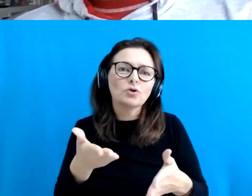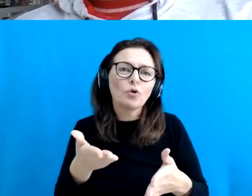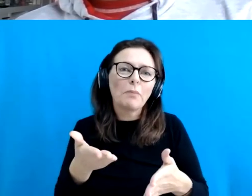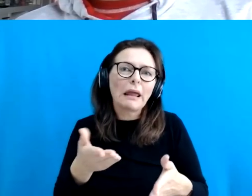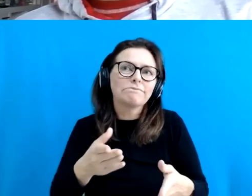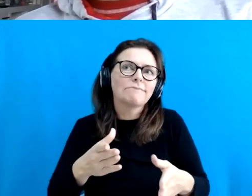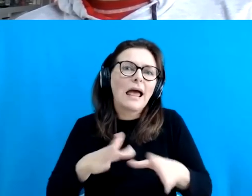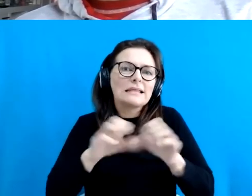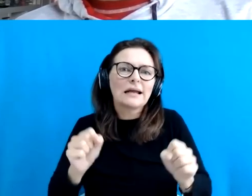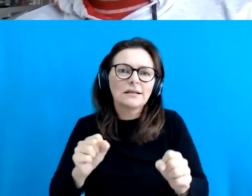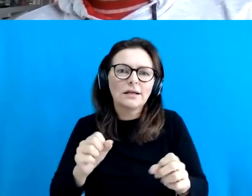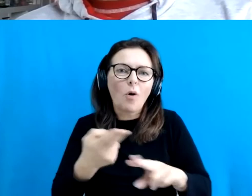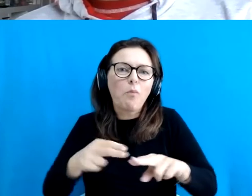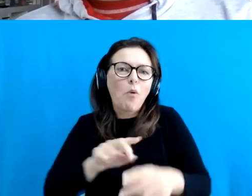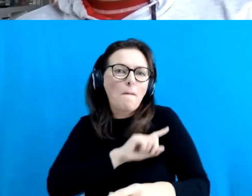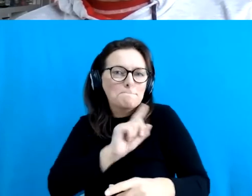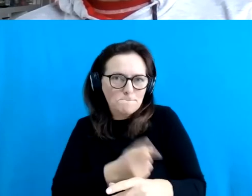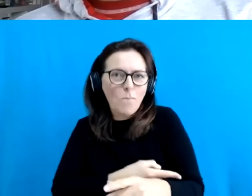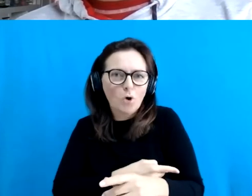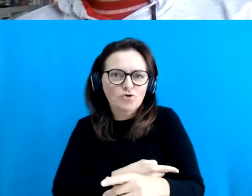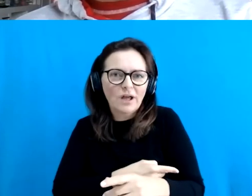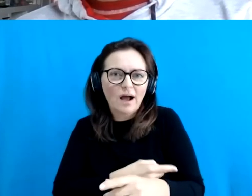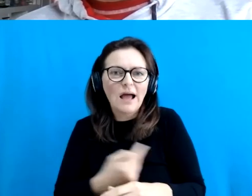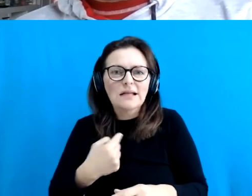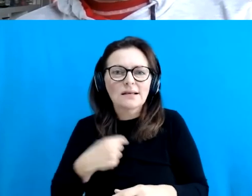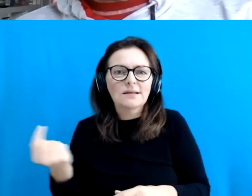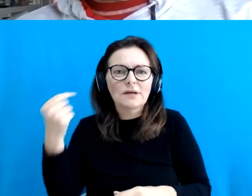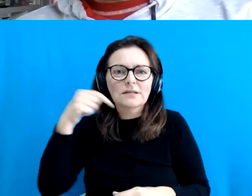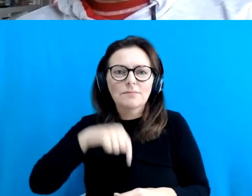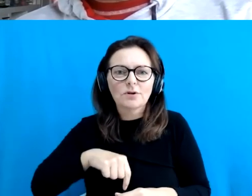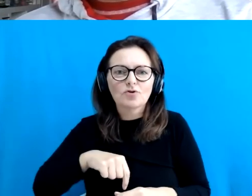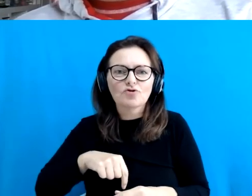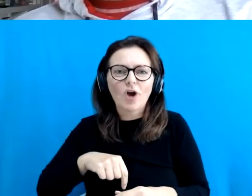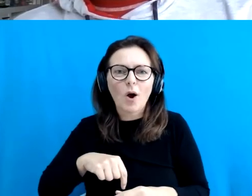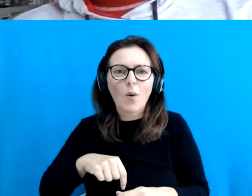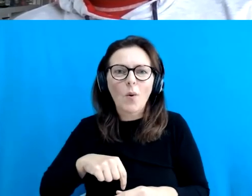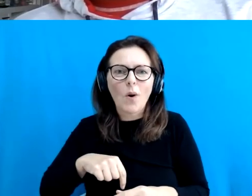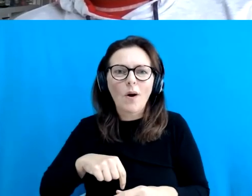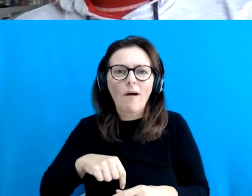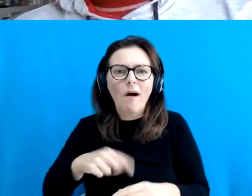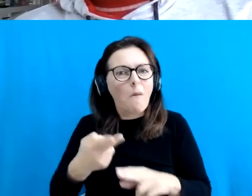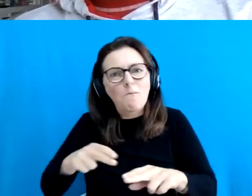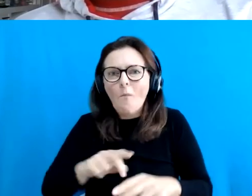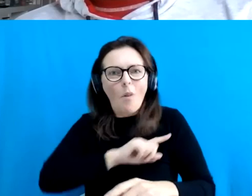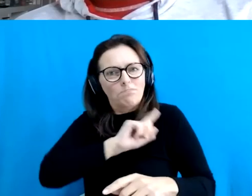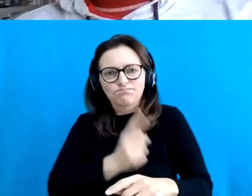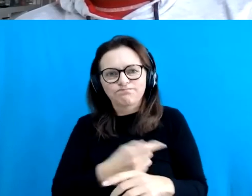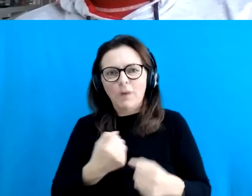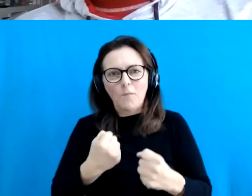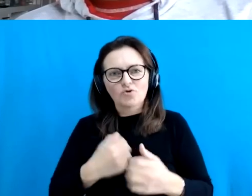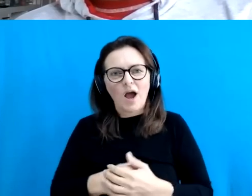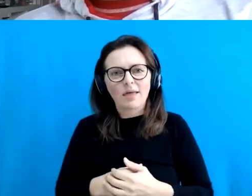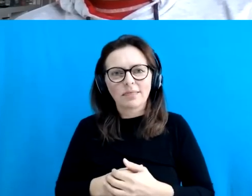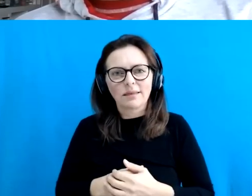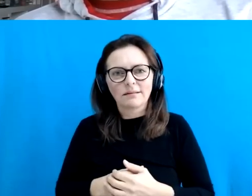iz vseh teh lokacij nekako prišel sam ali pa to pa tam kako roka, kaka pomoč. Tako da v bistvu sem tudi